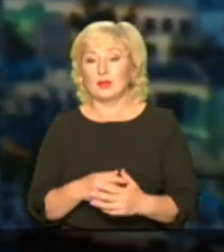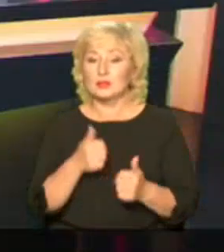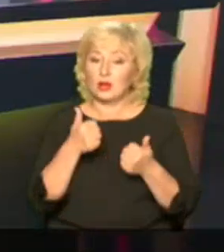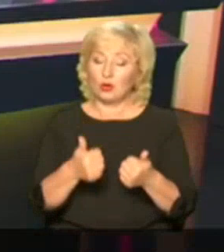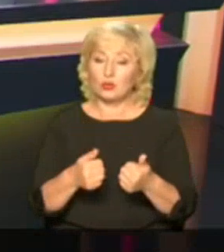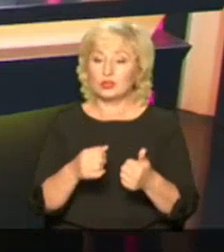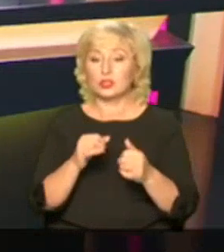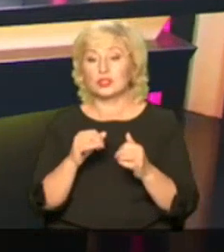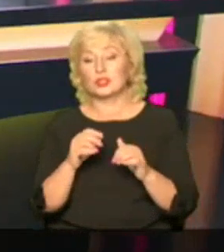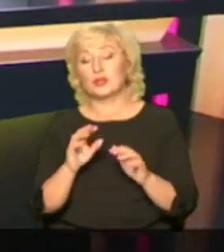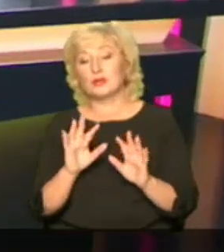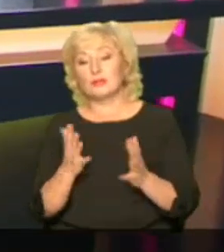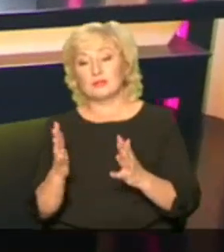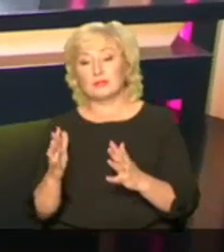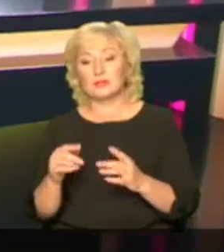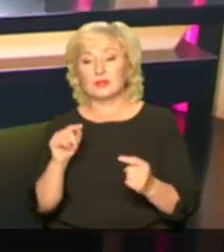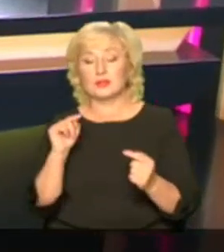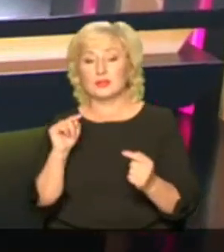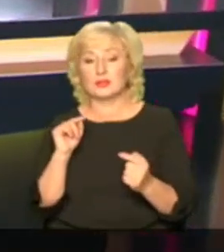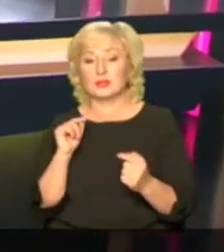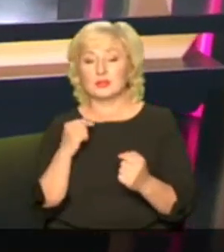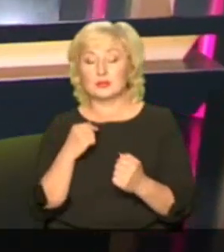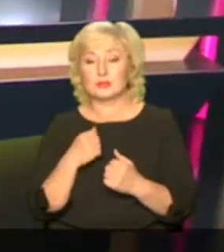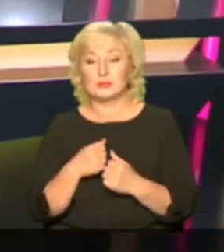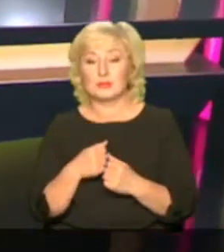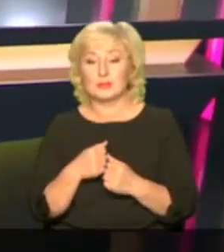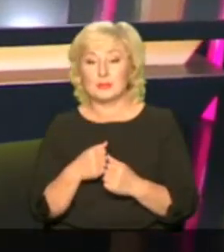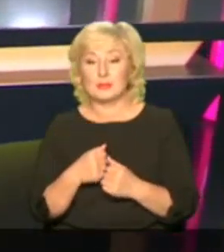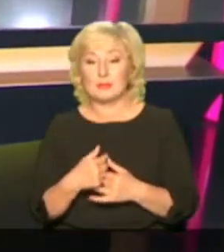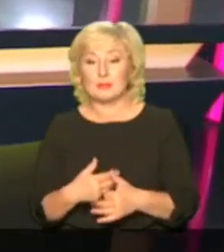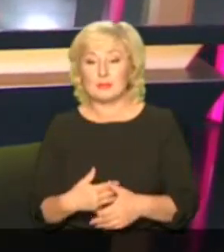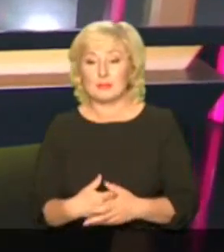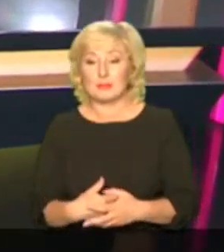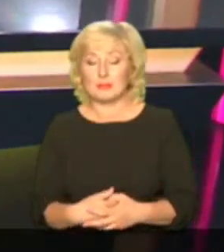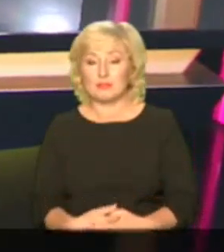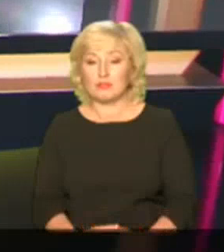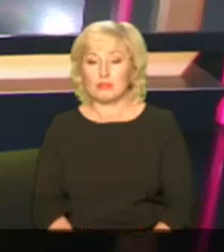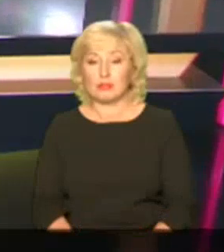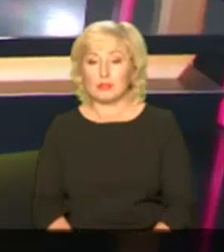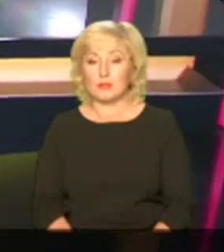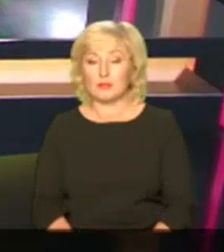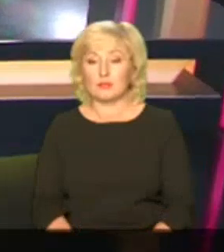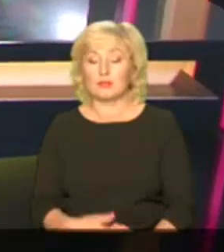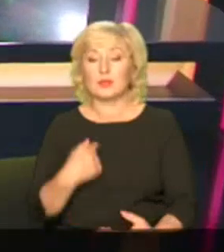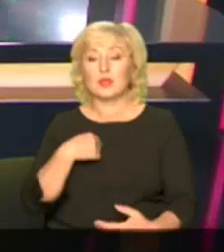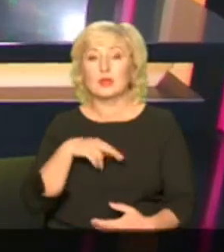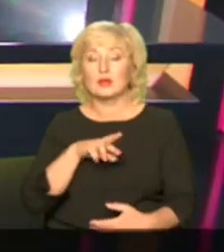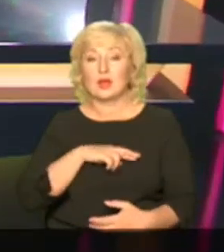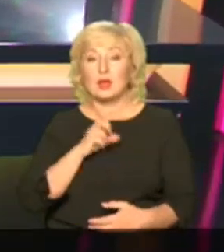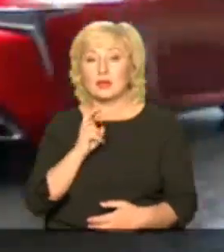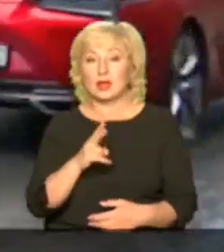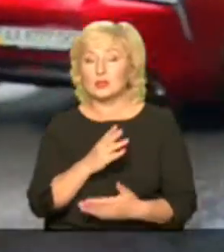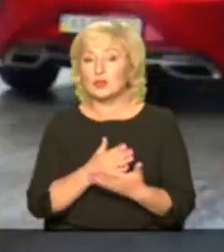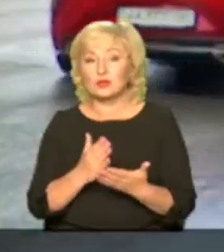Чи це ж таки це мовітон? Я, як зовсім